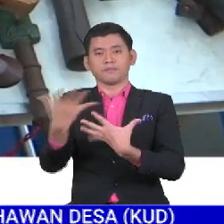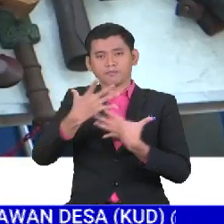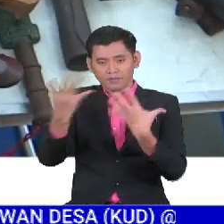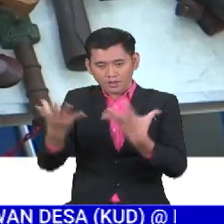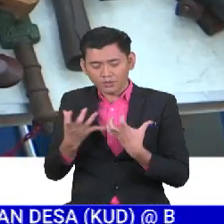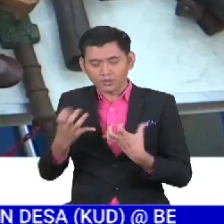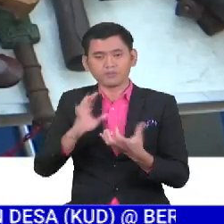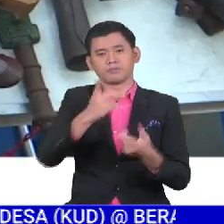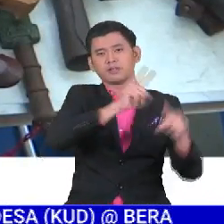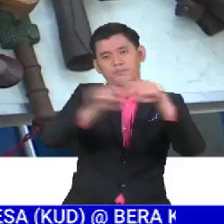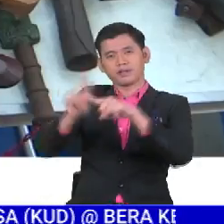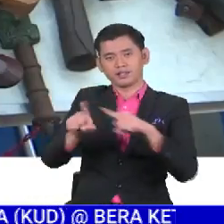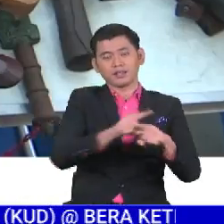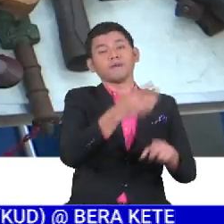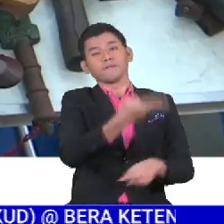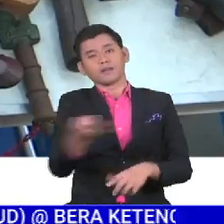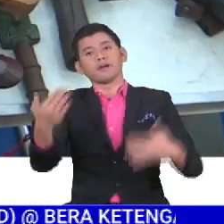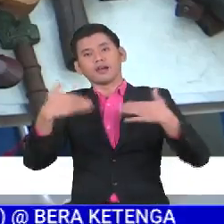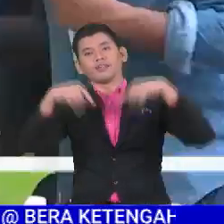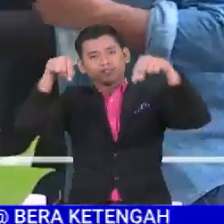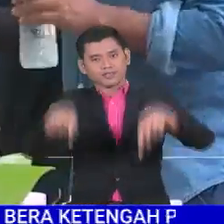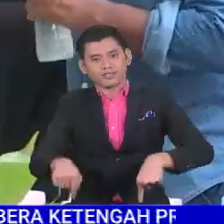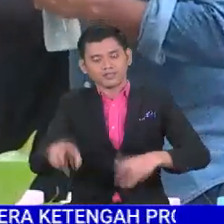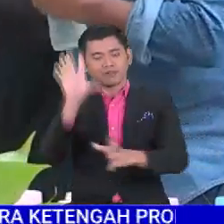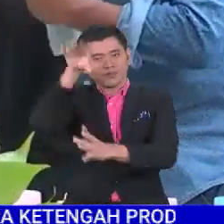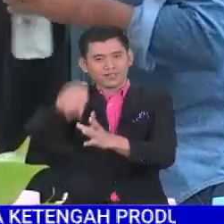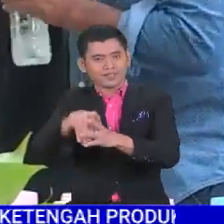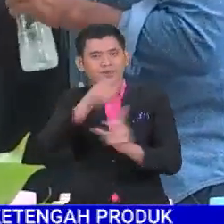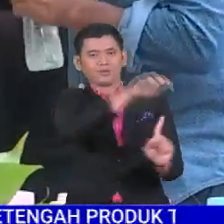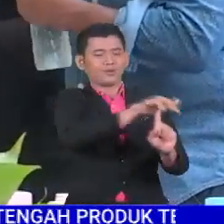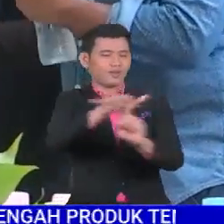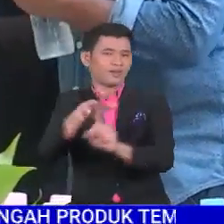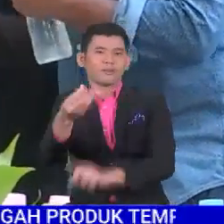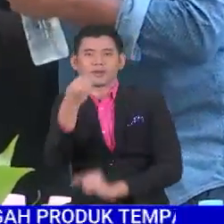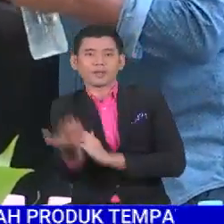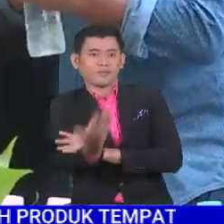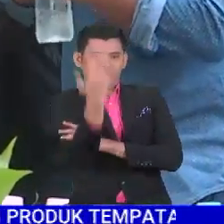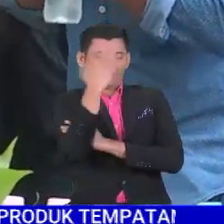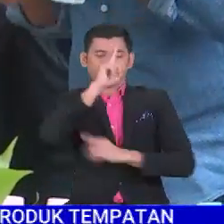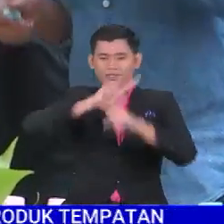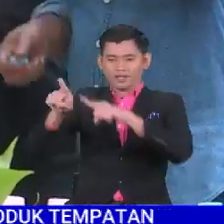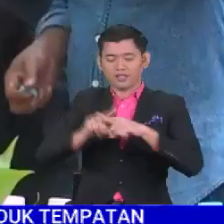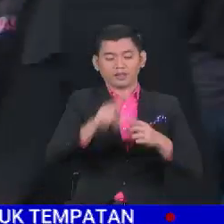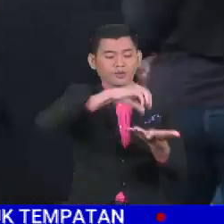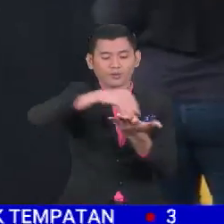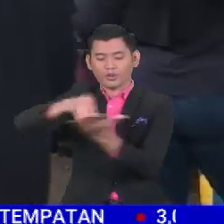kata, pelbagai barangan ada di sini termasuk warung sarapan dengan pilihan pelbagai jenis